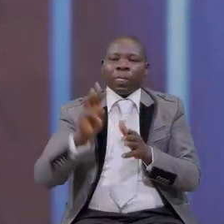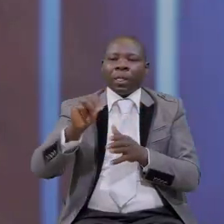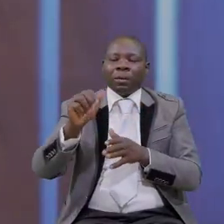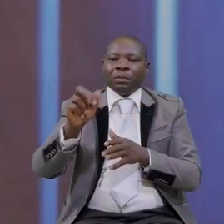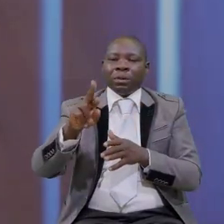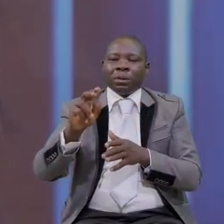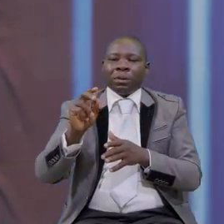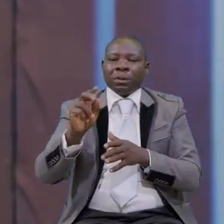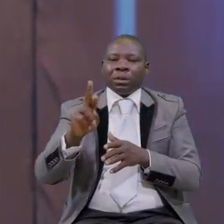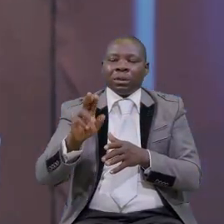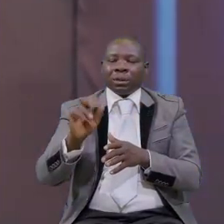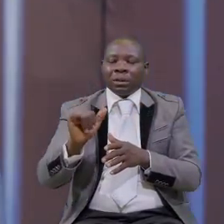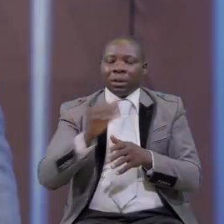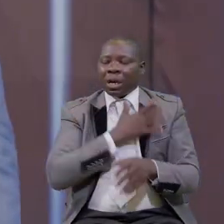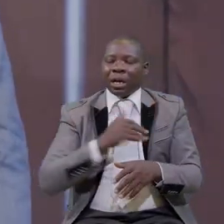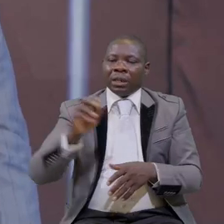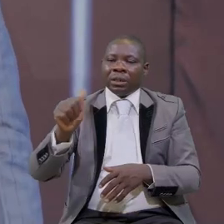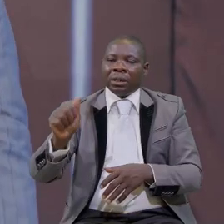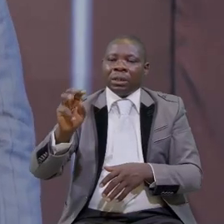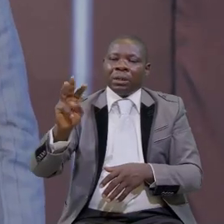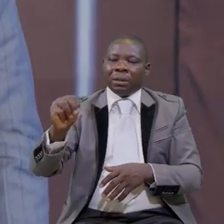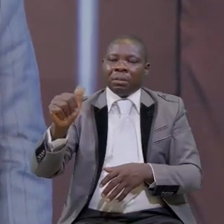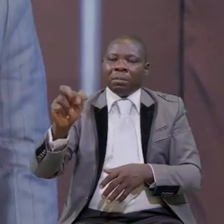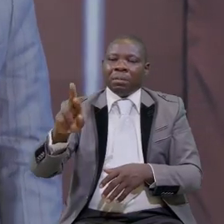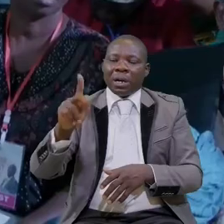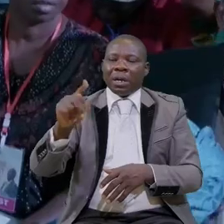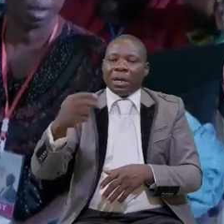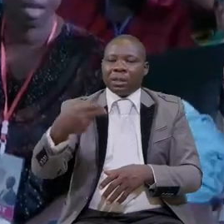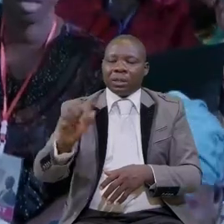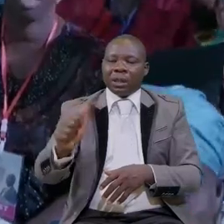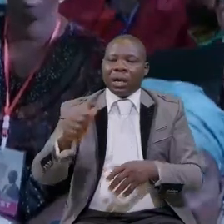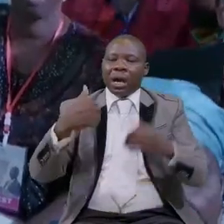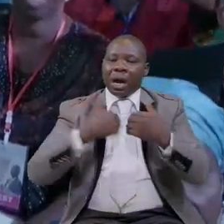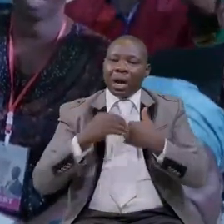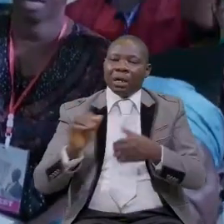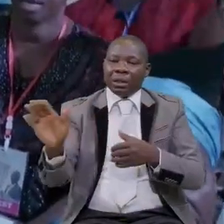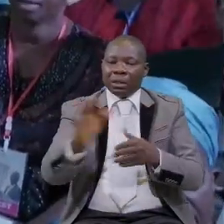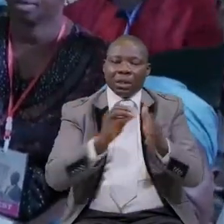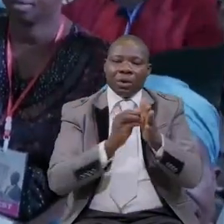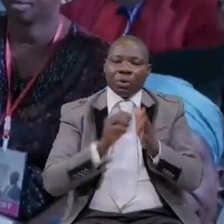Marie et Marthe avaient reçu pour elle, tu auras aussi pour toi.